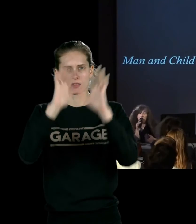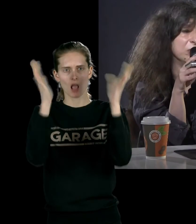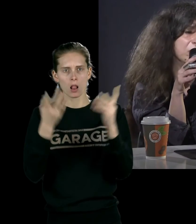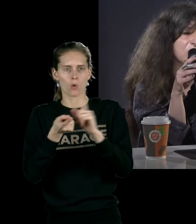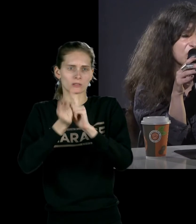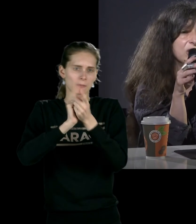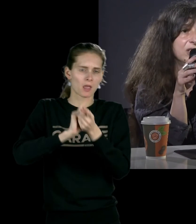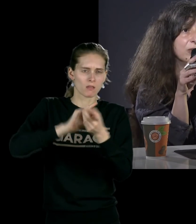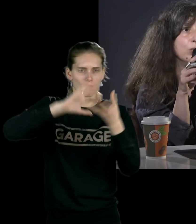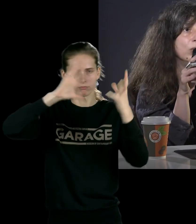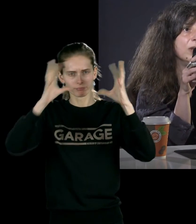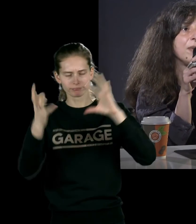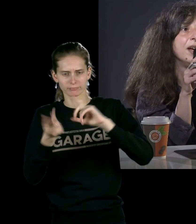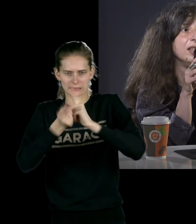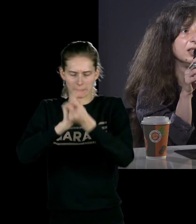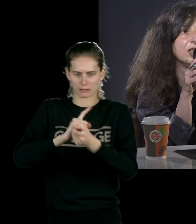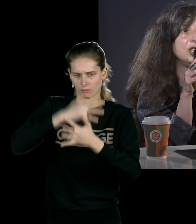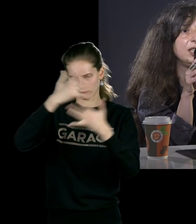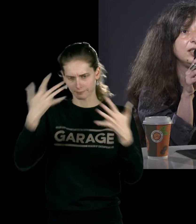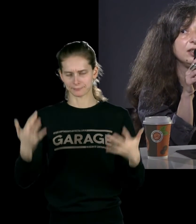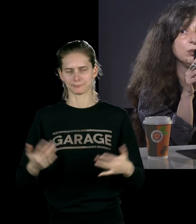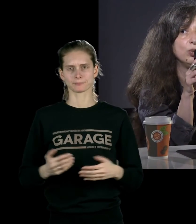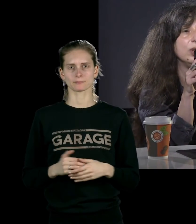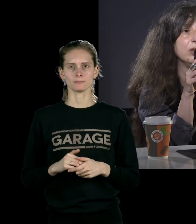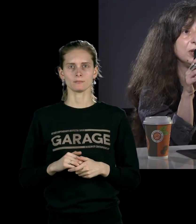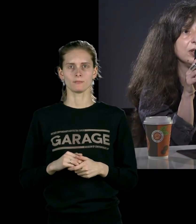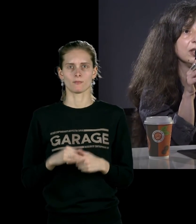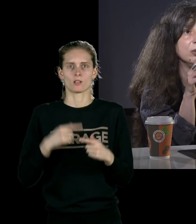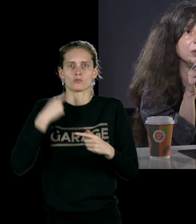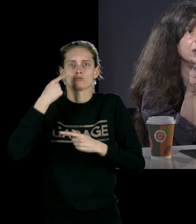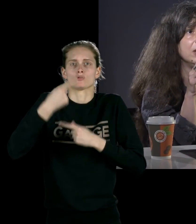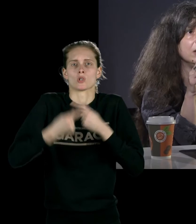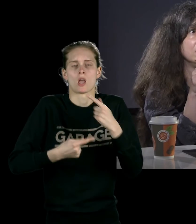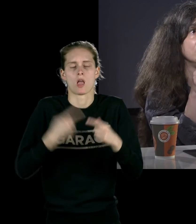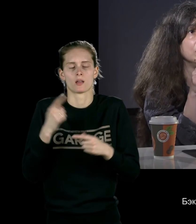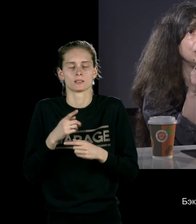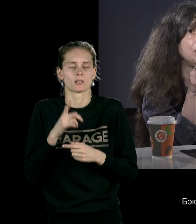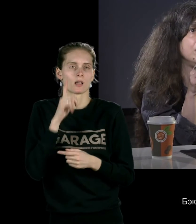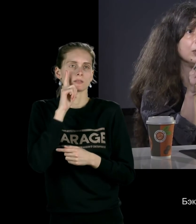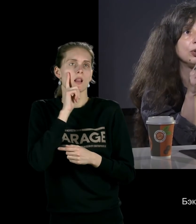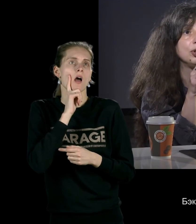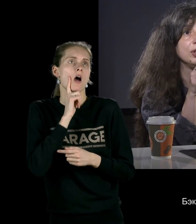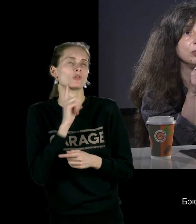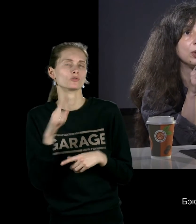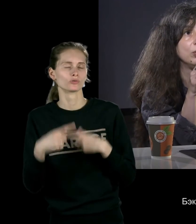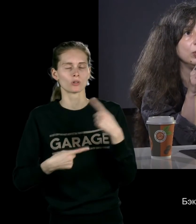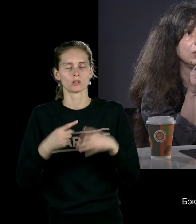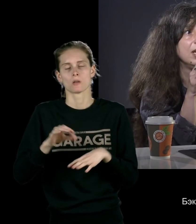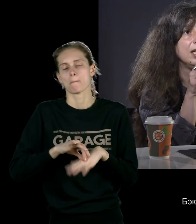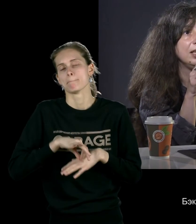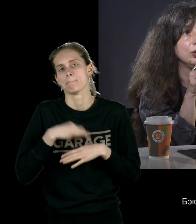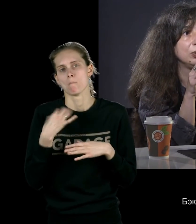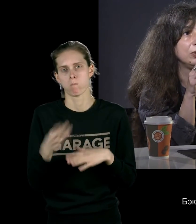трансформироваться и меняться через те волны наслаждения, боли, вообще каких-либо предельно интенсивных ощущений, которые через него